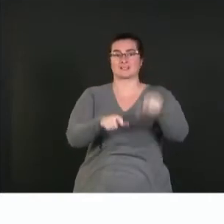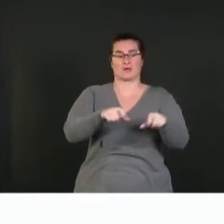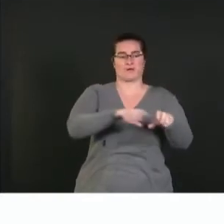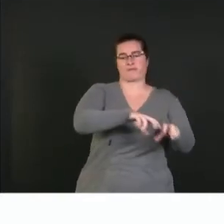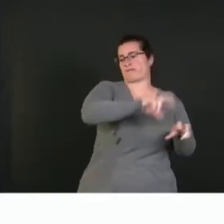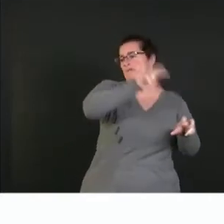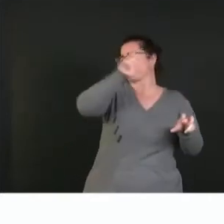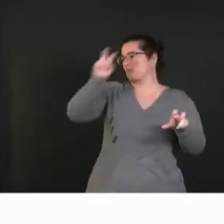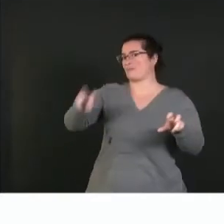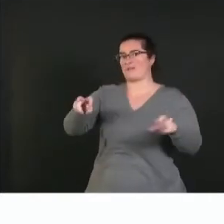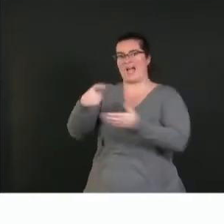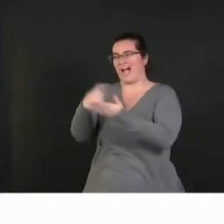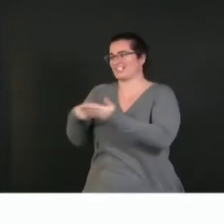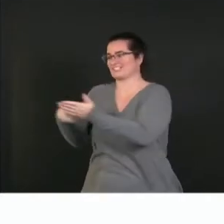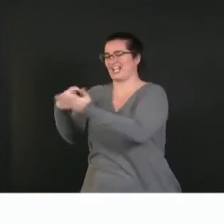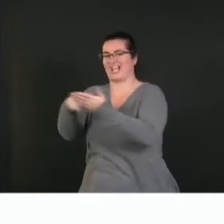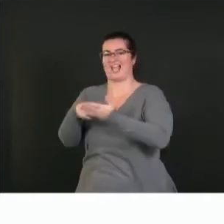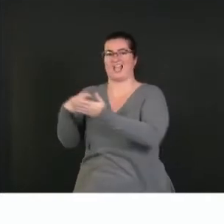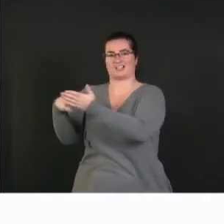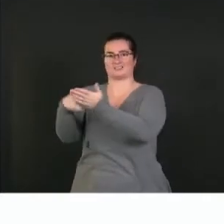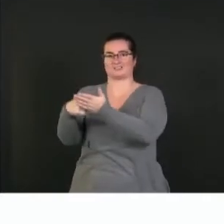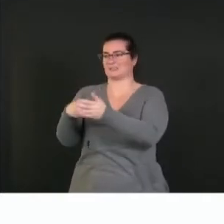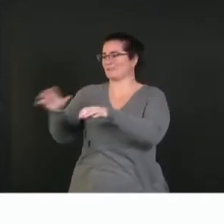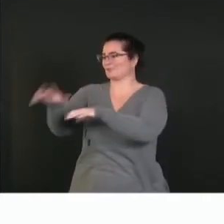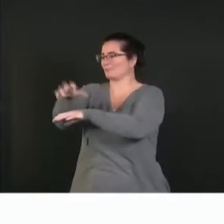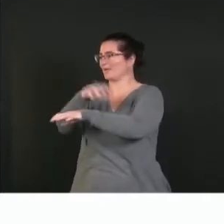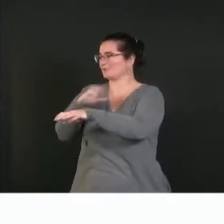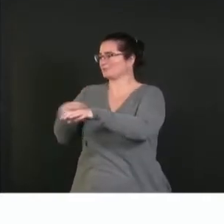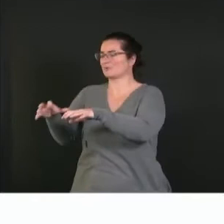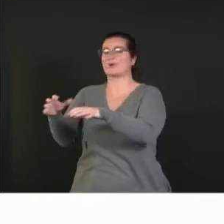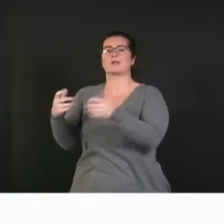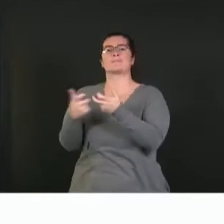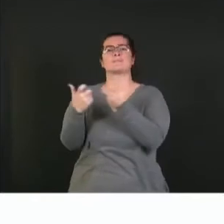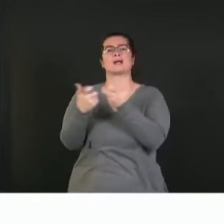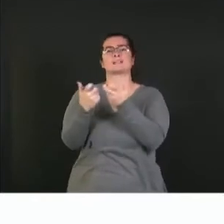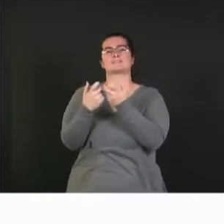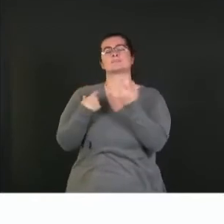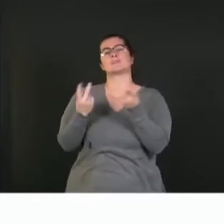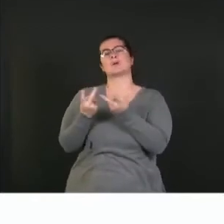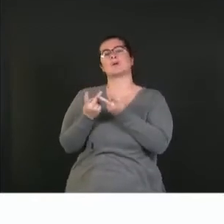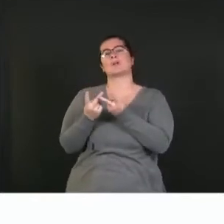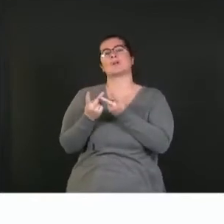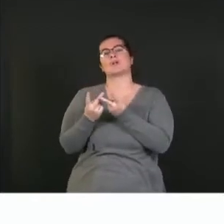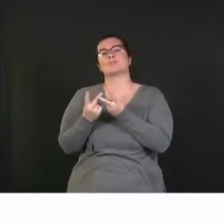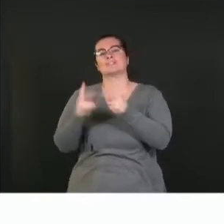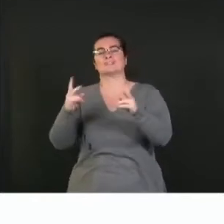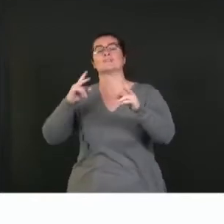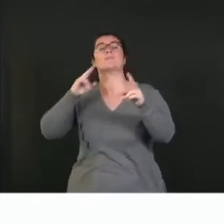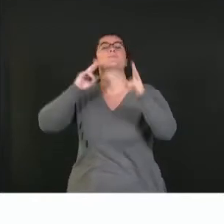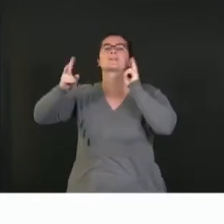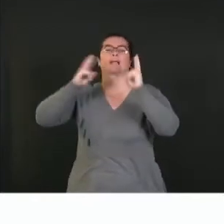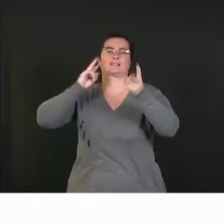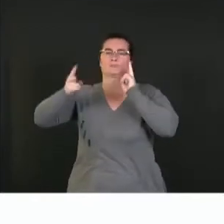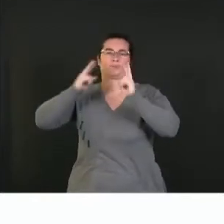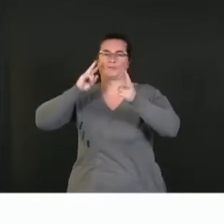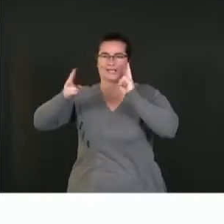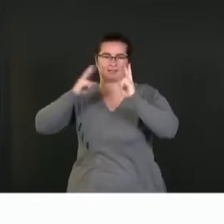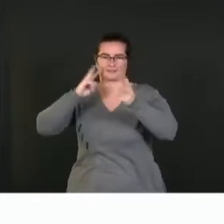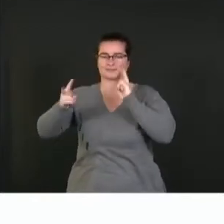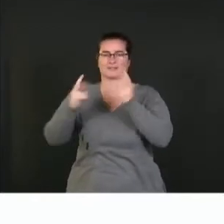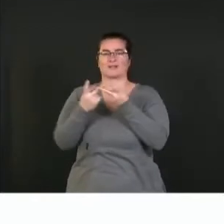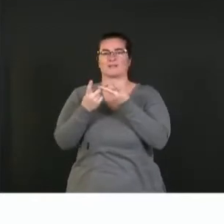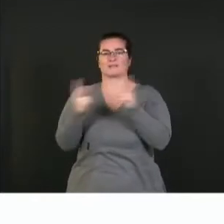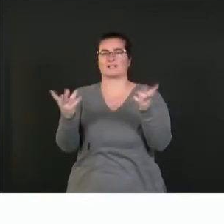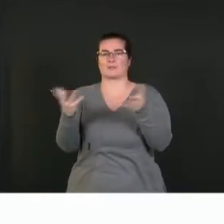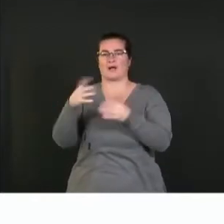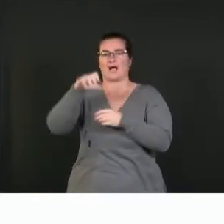acheté. Regardez Brasparts, une des communes les plus hautes du Finistère, Saint-Michel de Brasparts, c'est un des plus bels endroits que vous pouvez